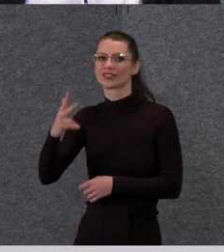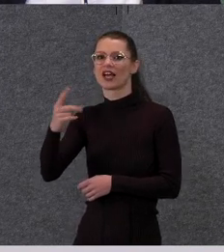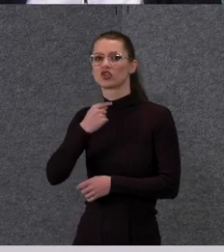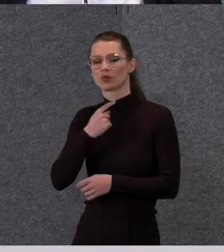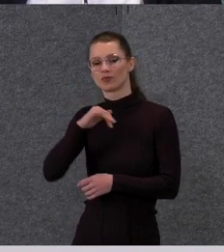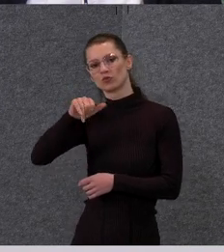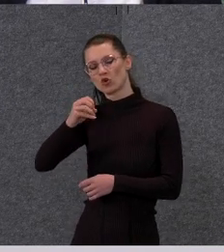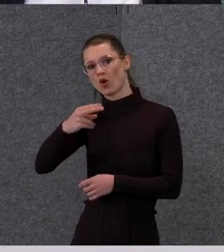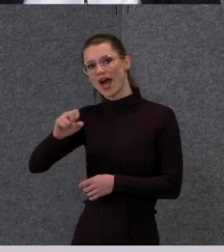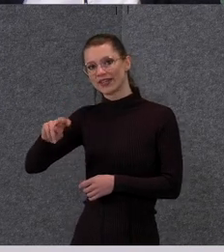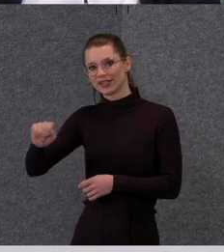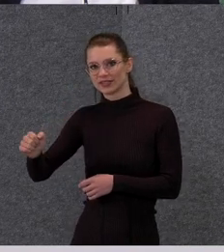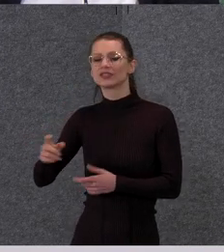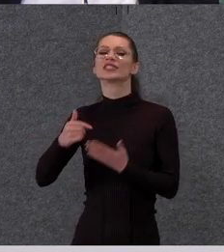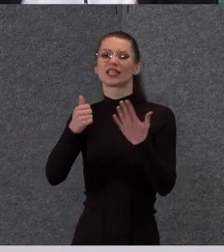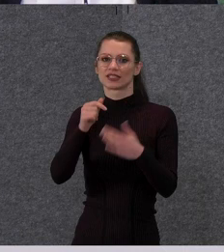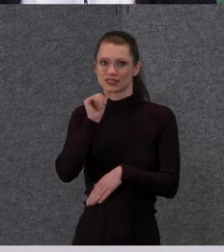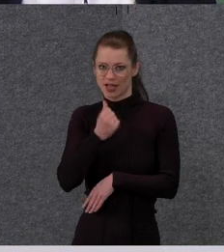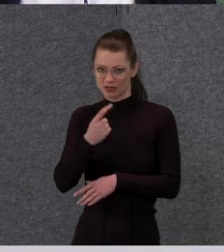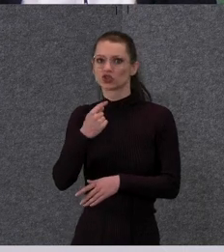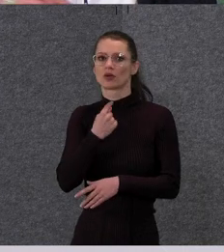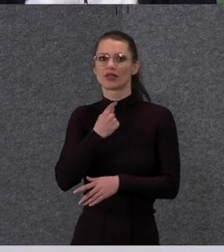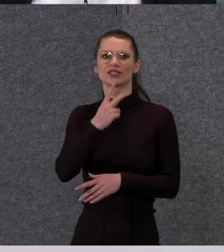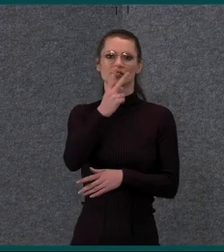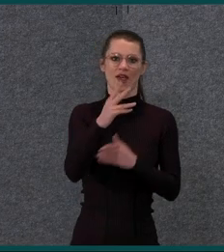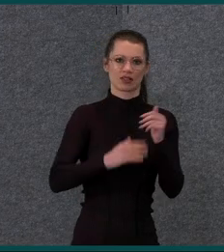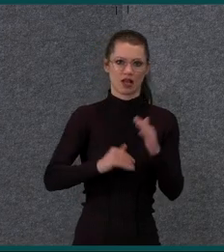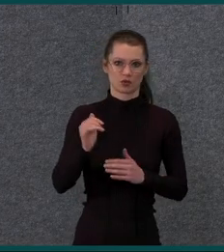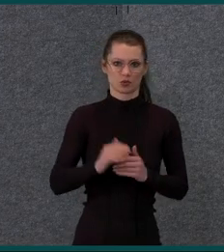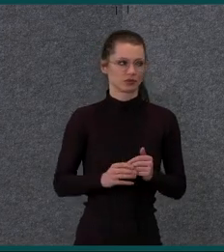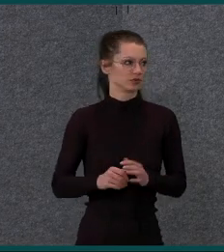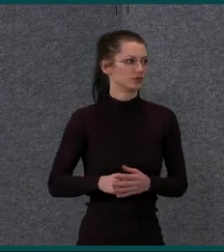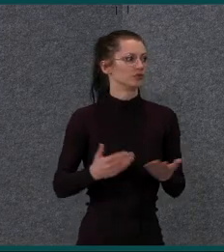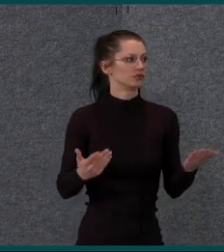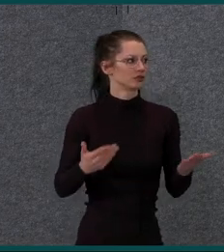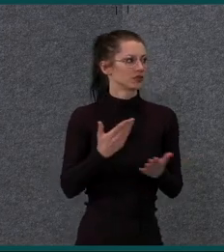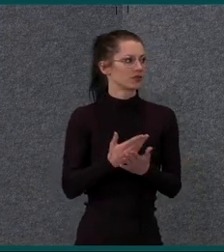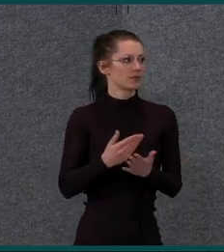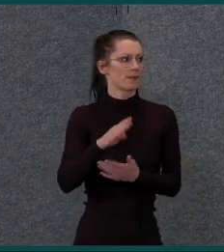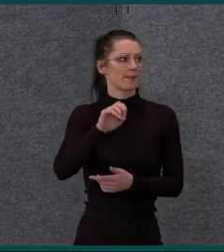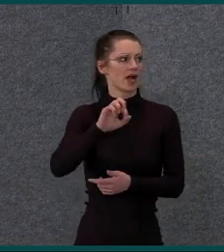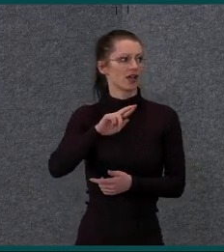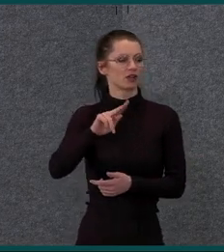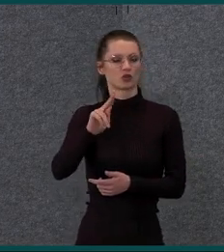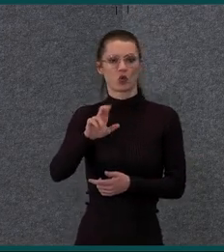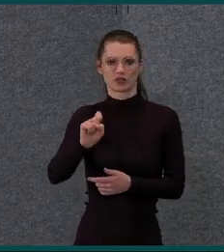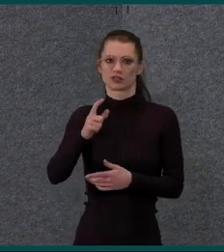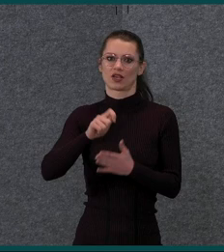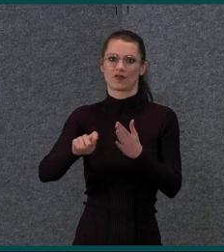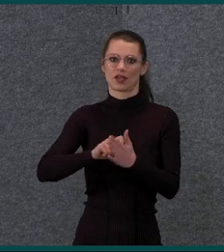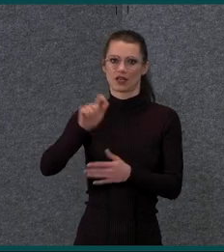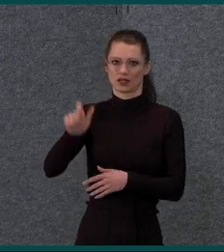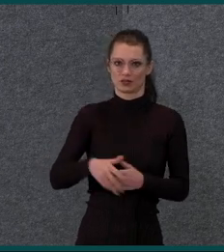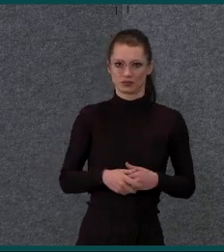Johannes, 6 Nein-Stimmen, 2 Enthaltungen. Lieber Markus, damit wurdest du gewählt und hast das Quorum von